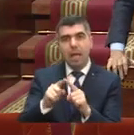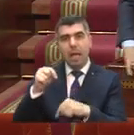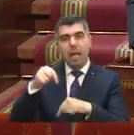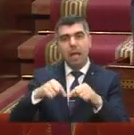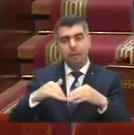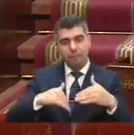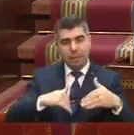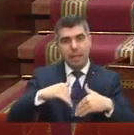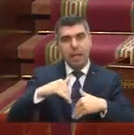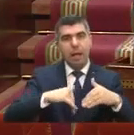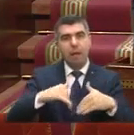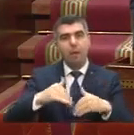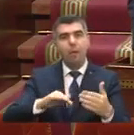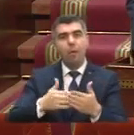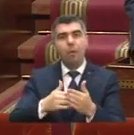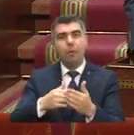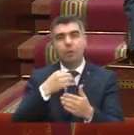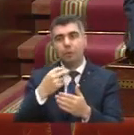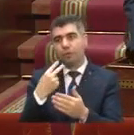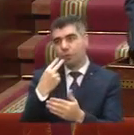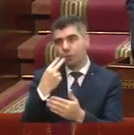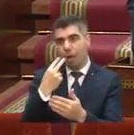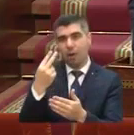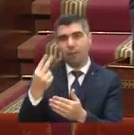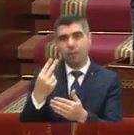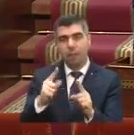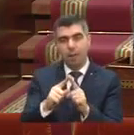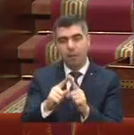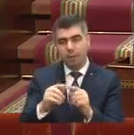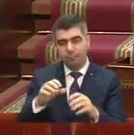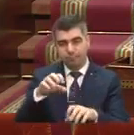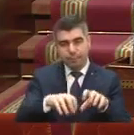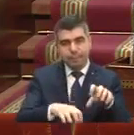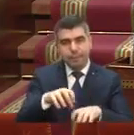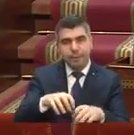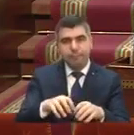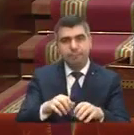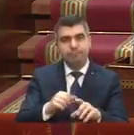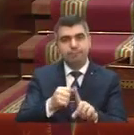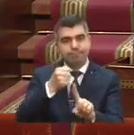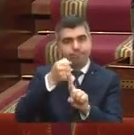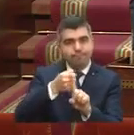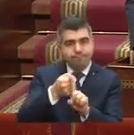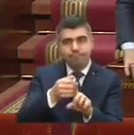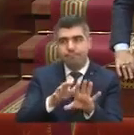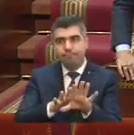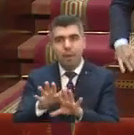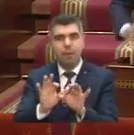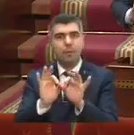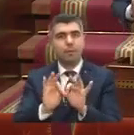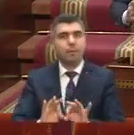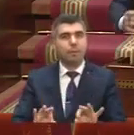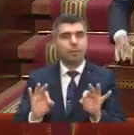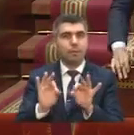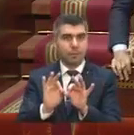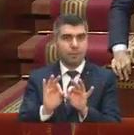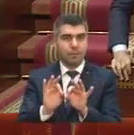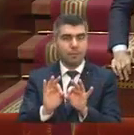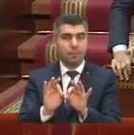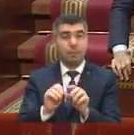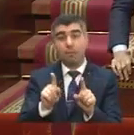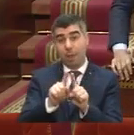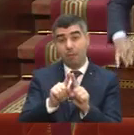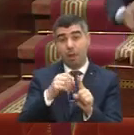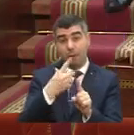القاتله دون ان يتخذ اي اجراء من اجل القيام بالاصلاحات التي تهم تلك الطرق. توعية أساسية